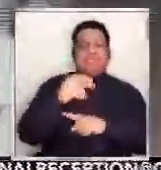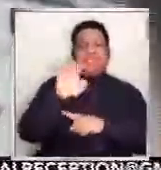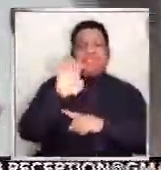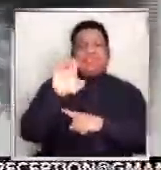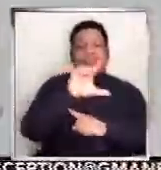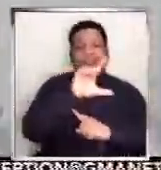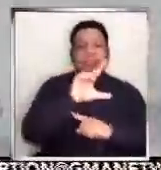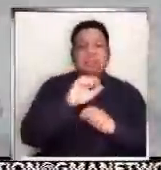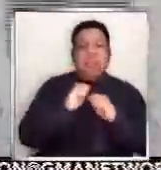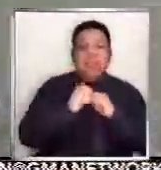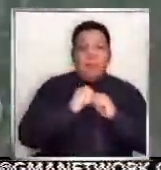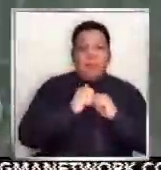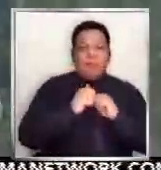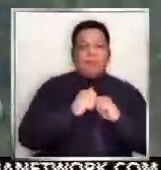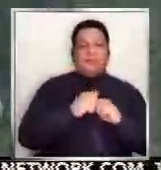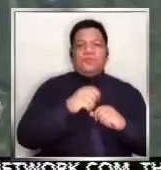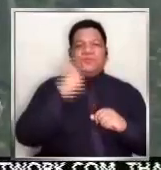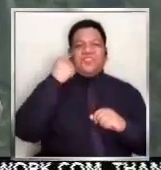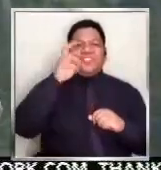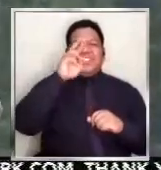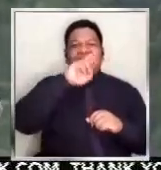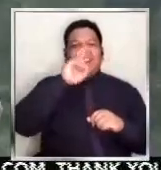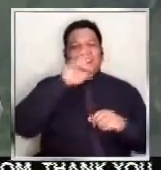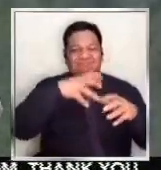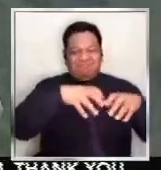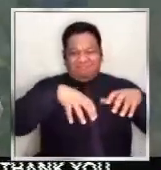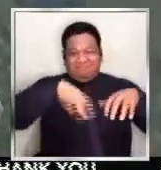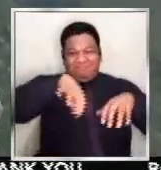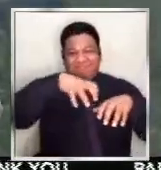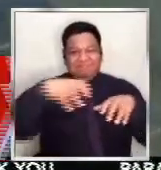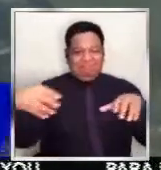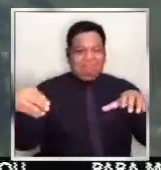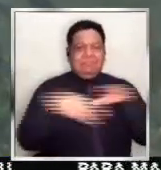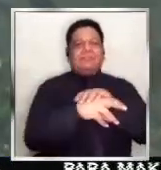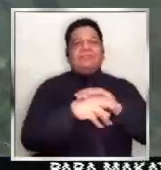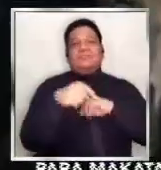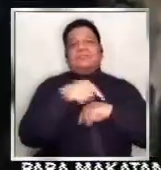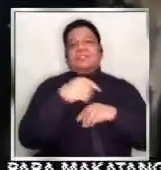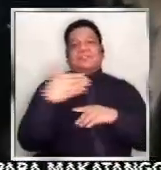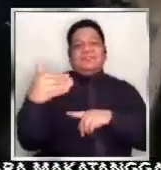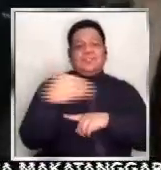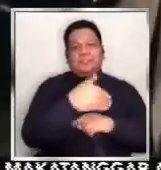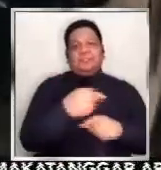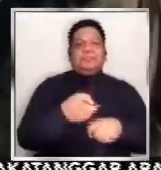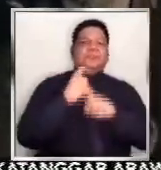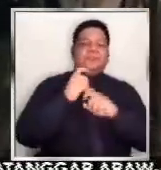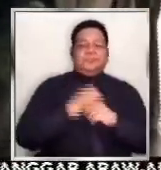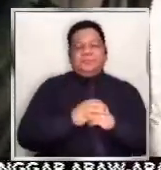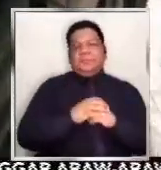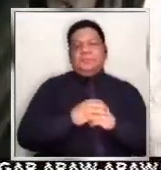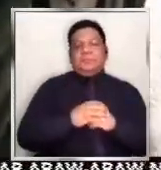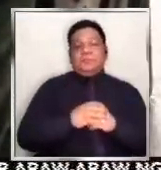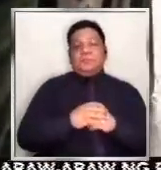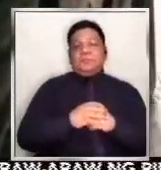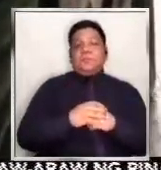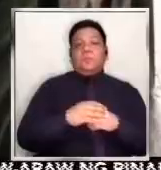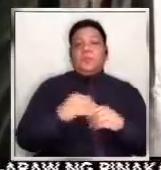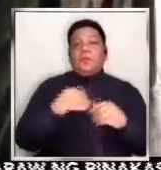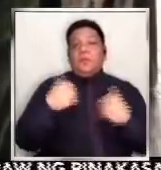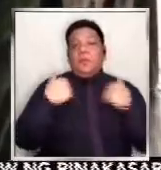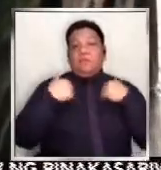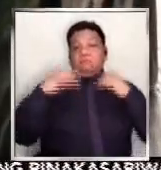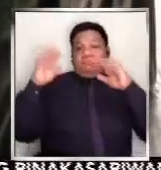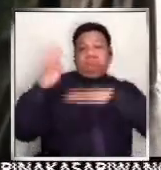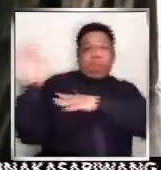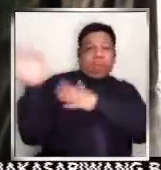pangtrap ng daga. Samantala, sa kasagsagan ng malakas na bayo ng hangin, nabagsakan ng dambuhalang puno ang SUV na ito